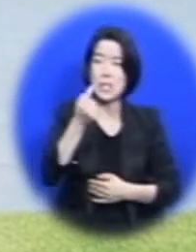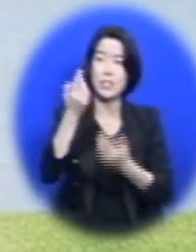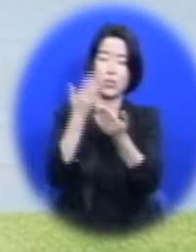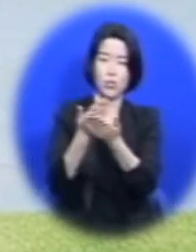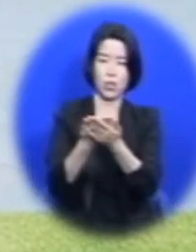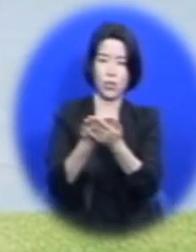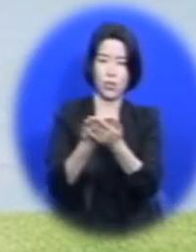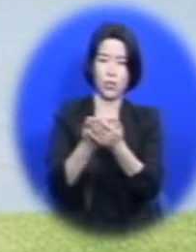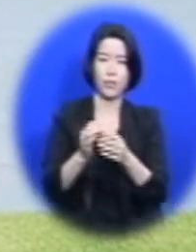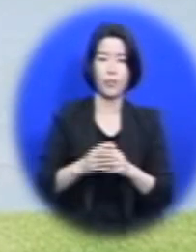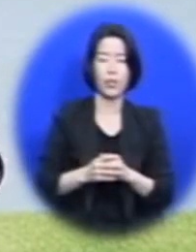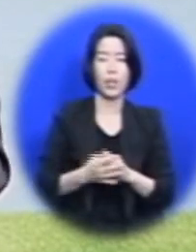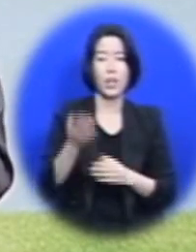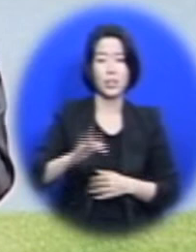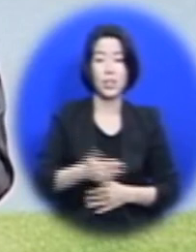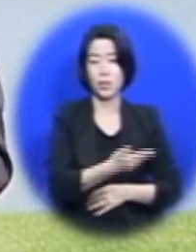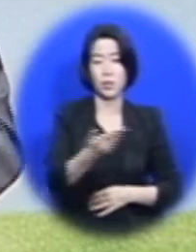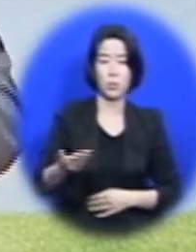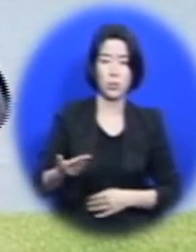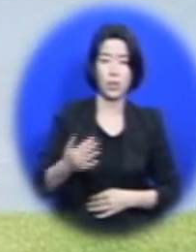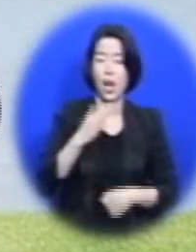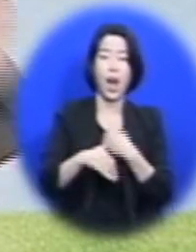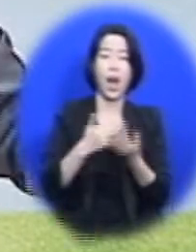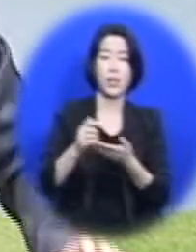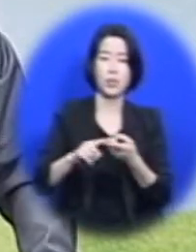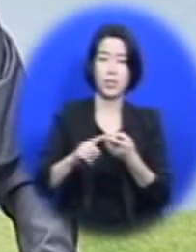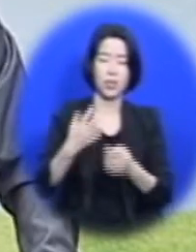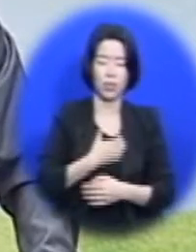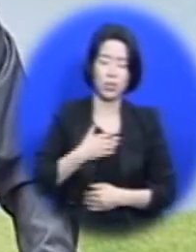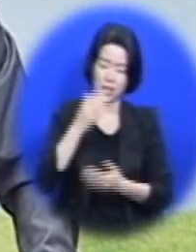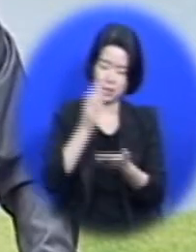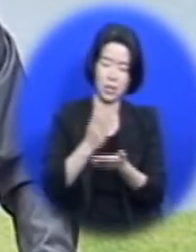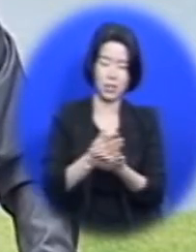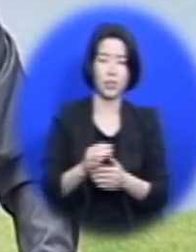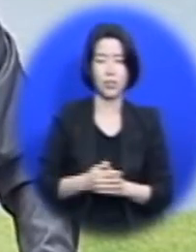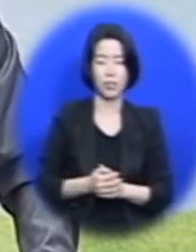주세요. 그러나 여러분 하나님에 대해서는 걱정하지 마십시오.